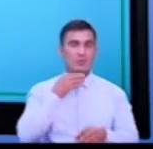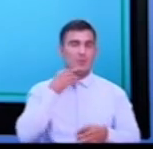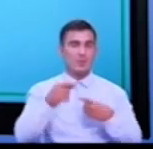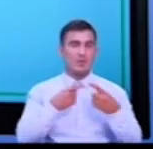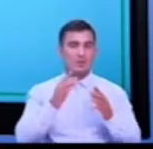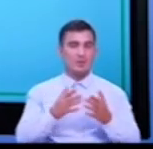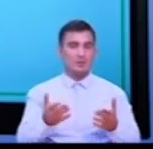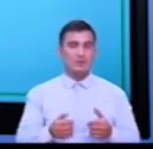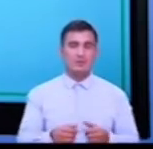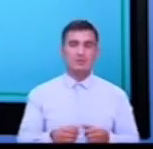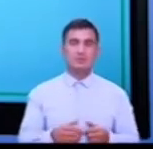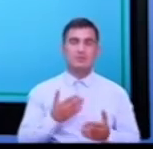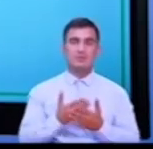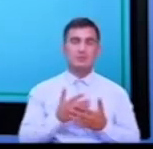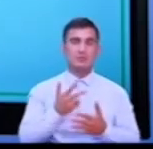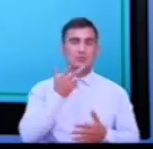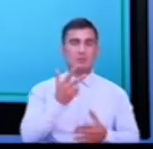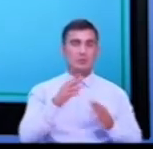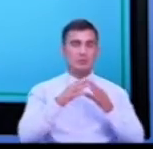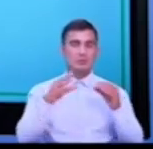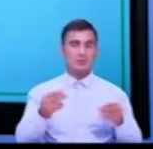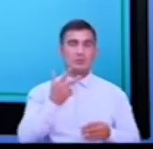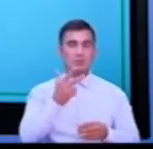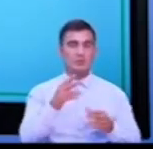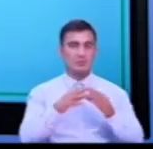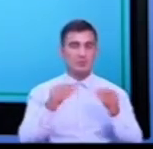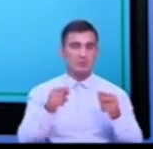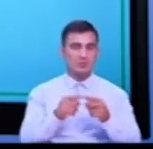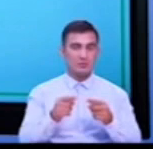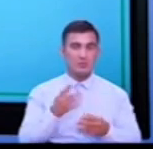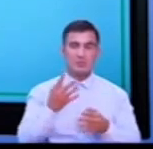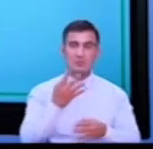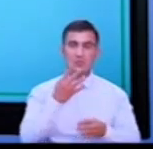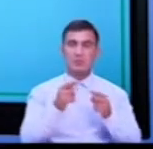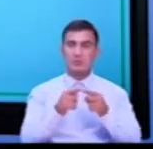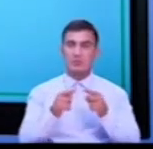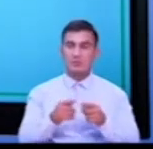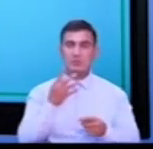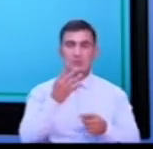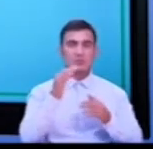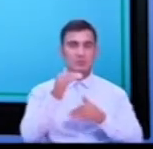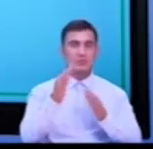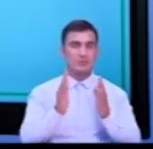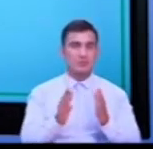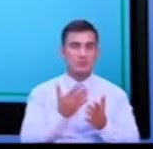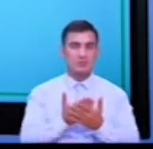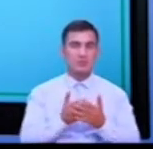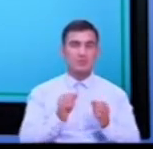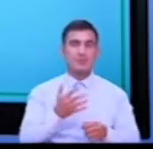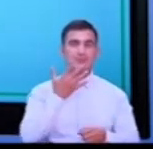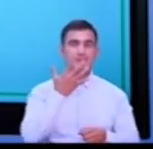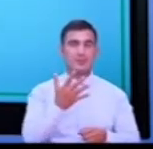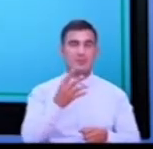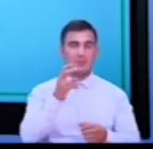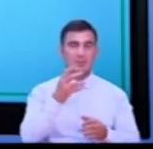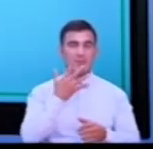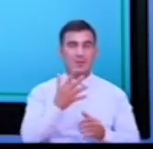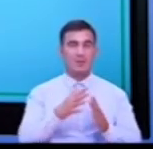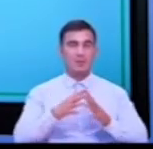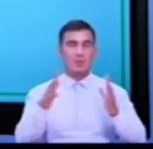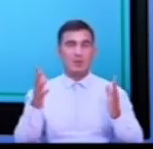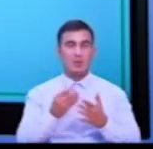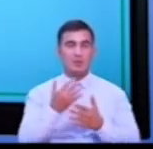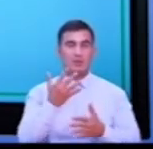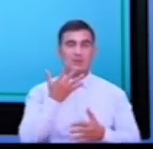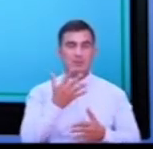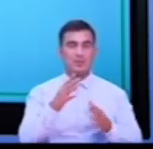nomlashimiz mumkin. Masalan, 3 ta burchagi bor, uchburchak. 4 ta burchak, 4 burchak, 5 ta burchakdan iborat ko'p burchakni